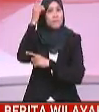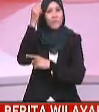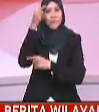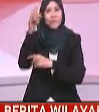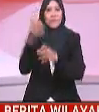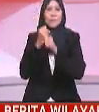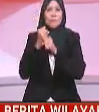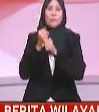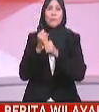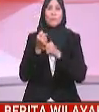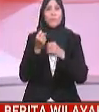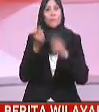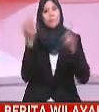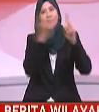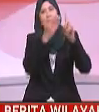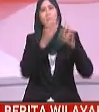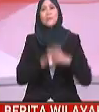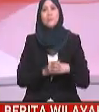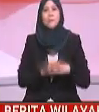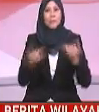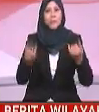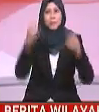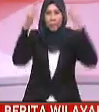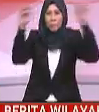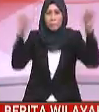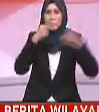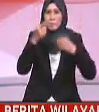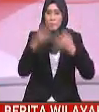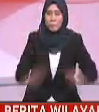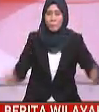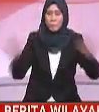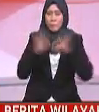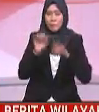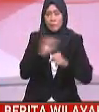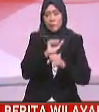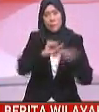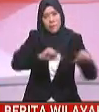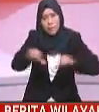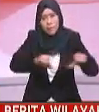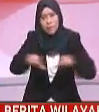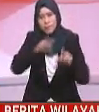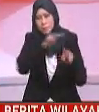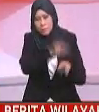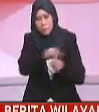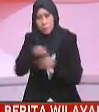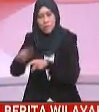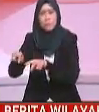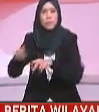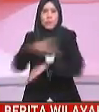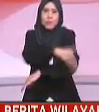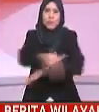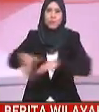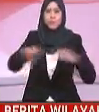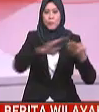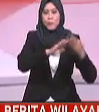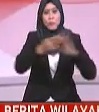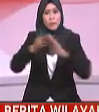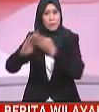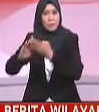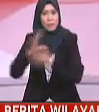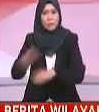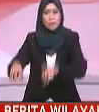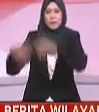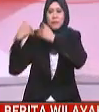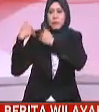dicapai. Perdana Menteri juga turut menekankan kepentingan melaksanakan aktiviti pemantauan dan mengawasi sempadan komuniti selain